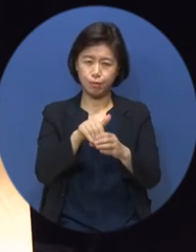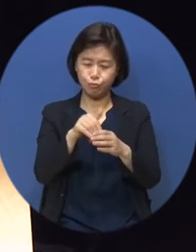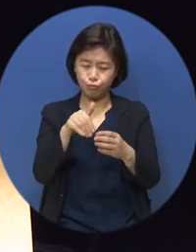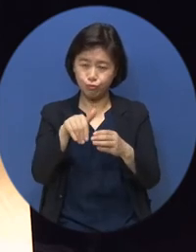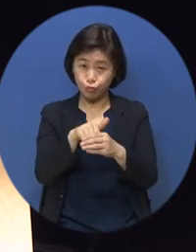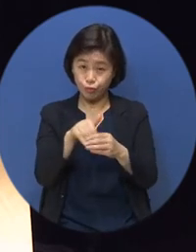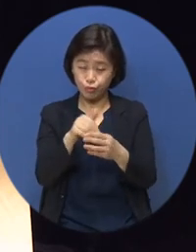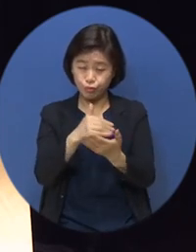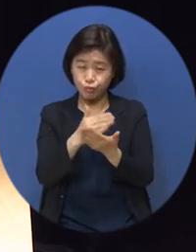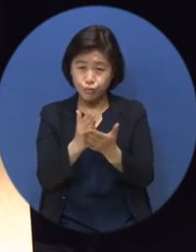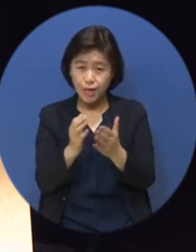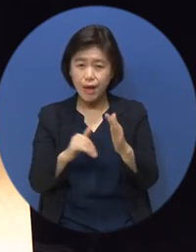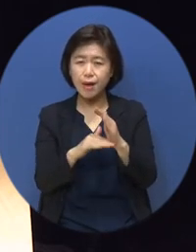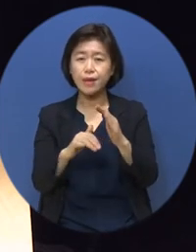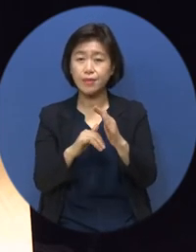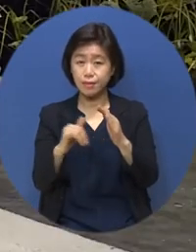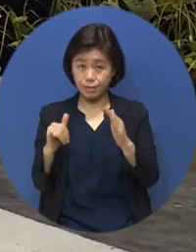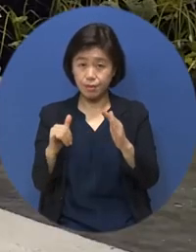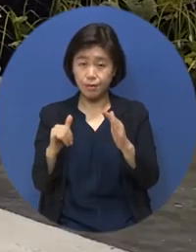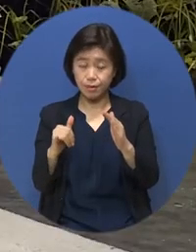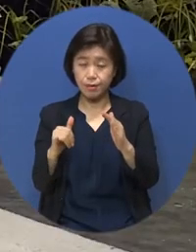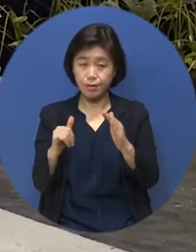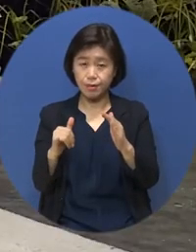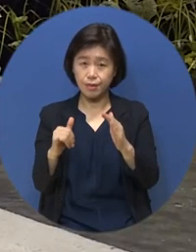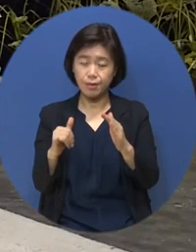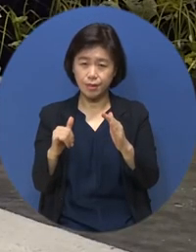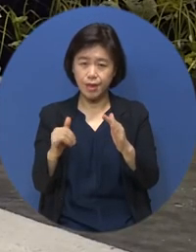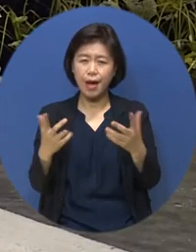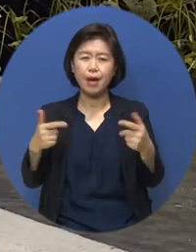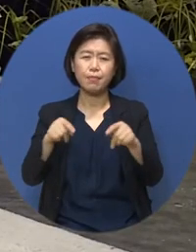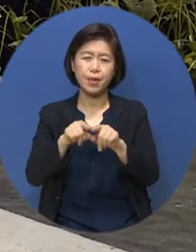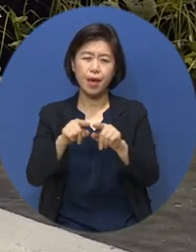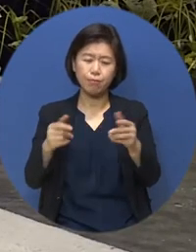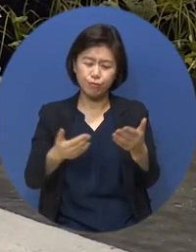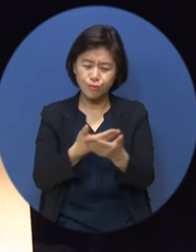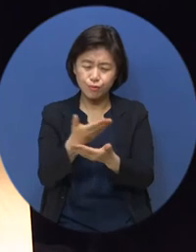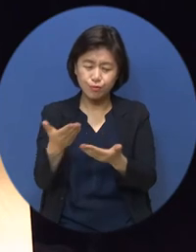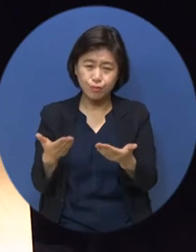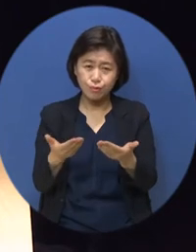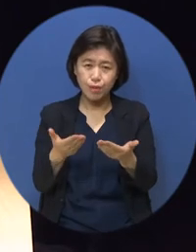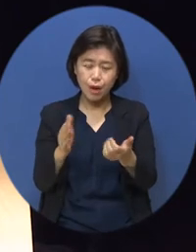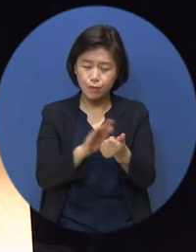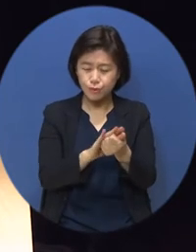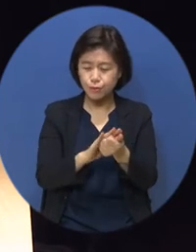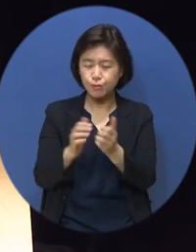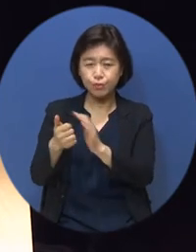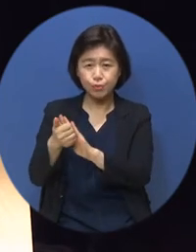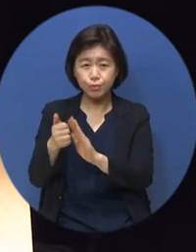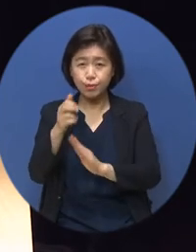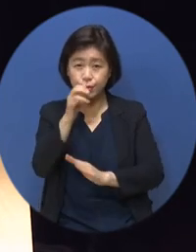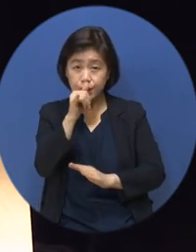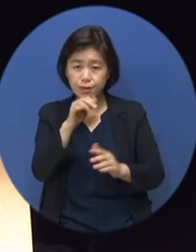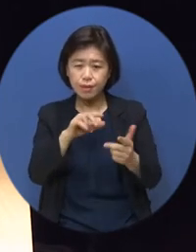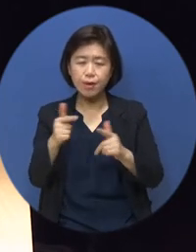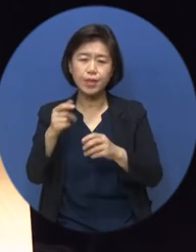분들을 우리 함께로 인도하고 서로 보듬어 줄 수 있는 여러 작품들을